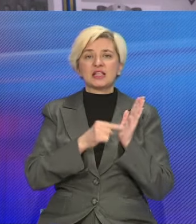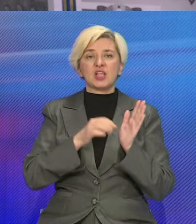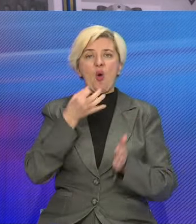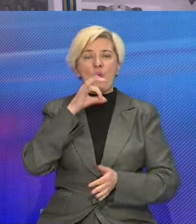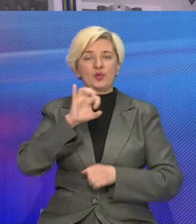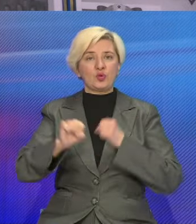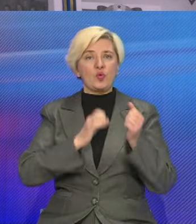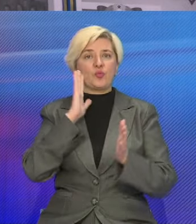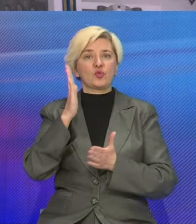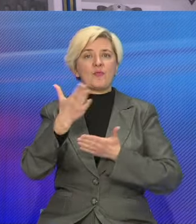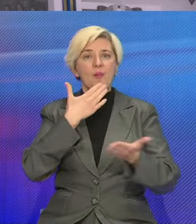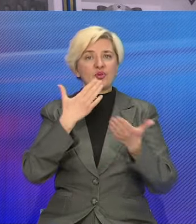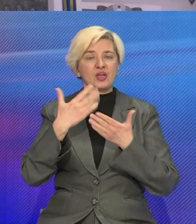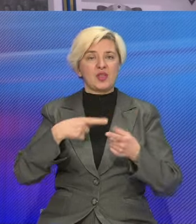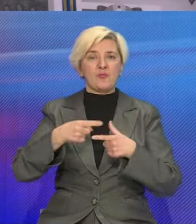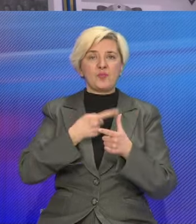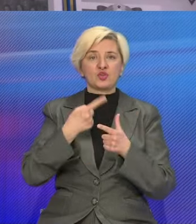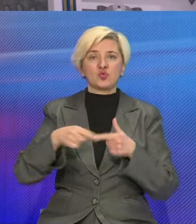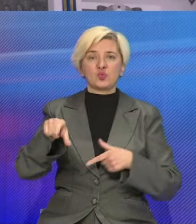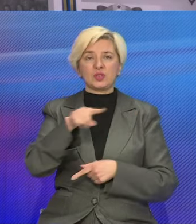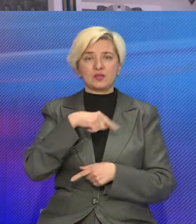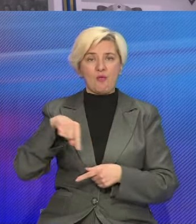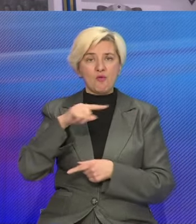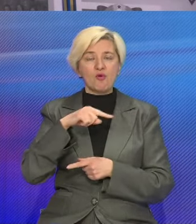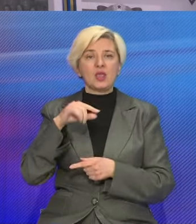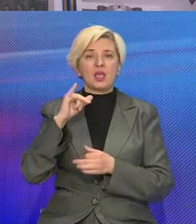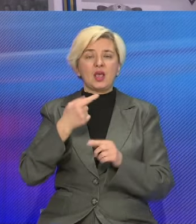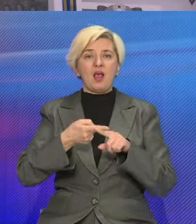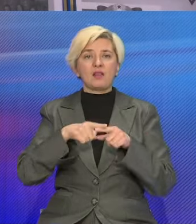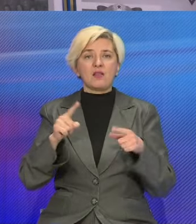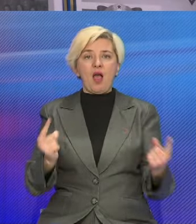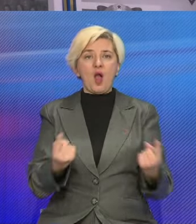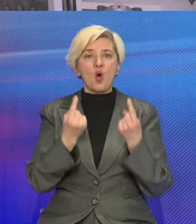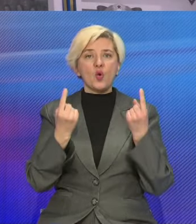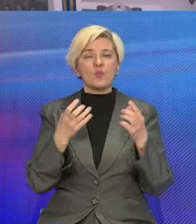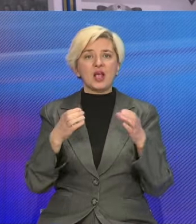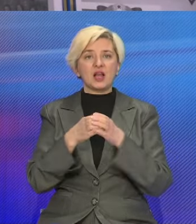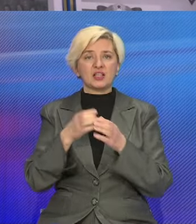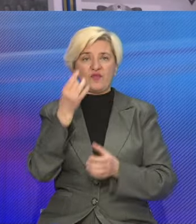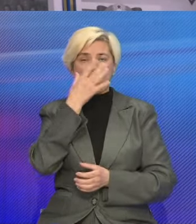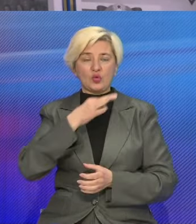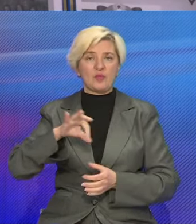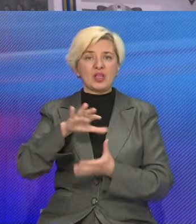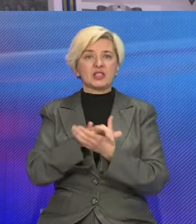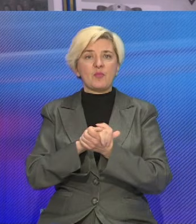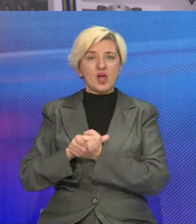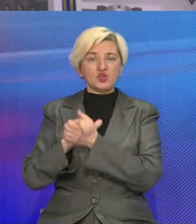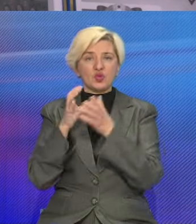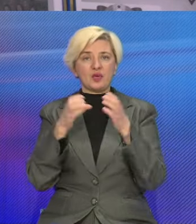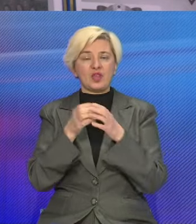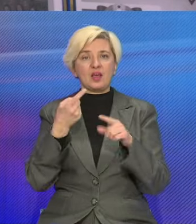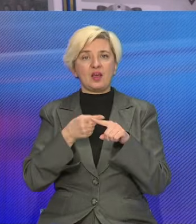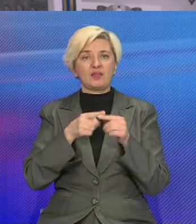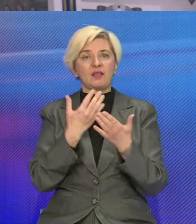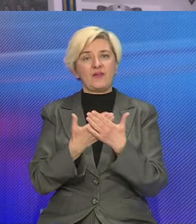между собою і вот цей огромний коллектив, який представляє Гродзінська область, і такий сплоченний коллектив, наверное, це, наверное,